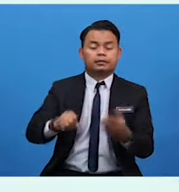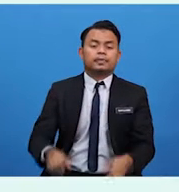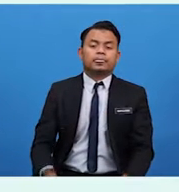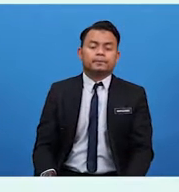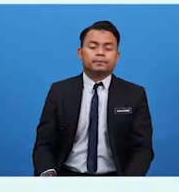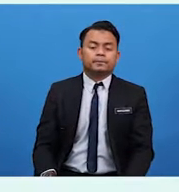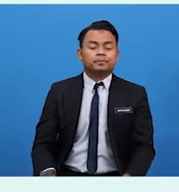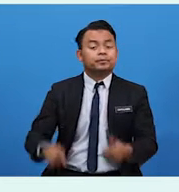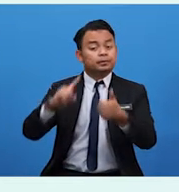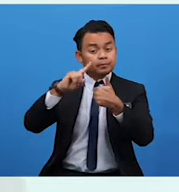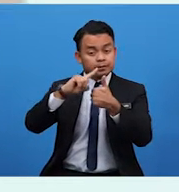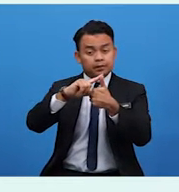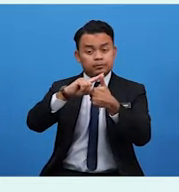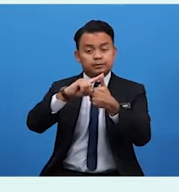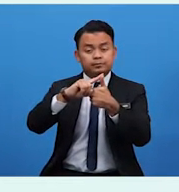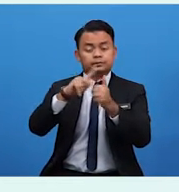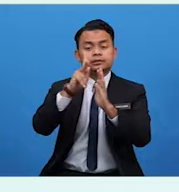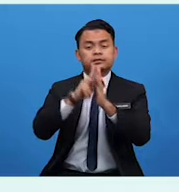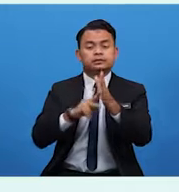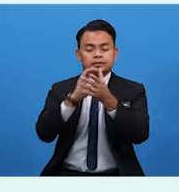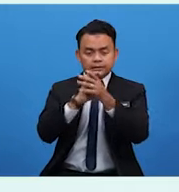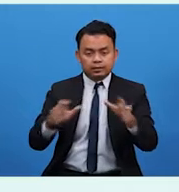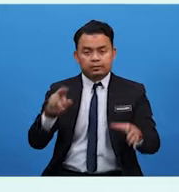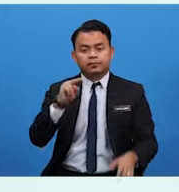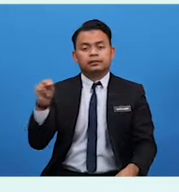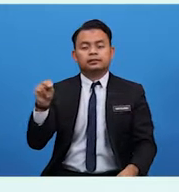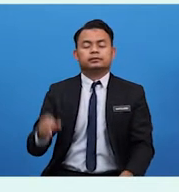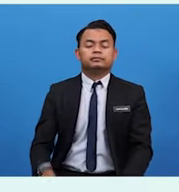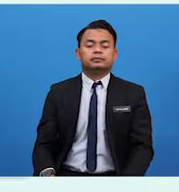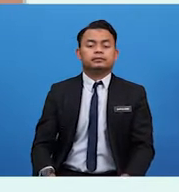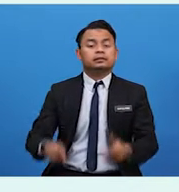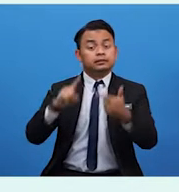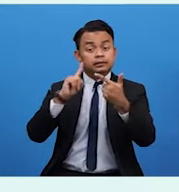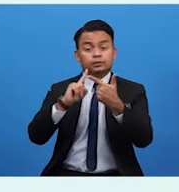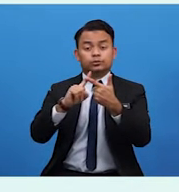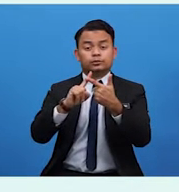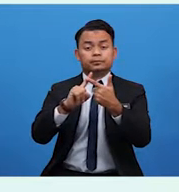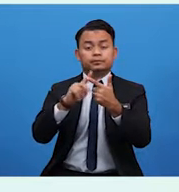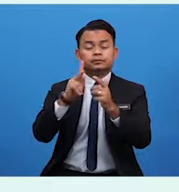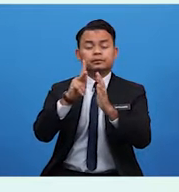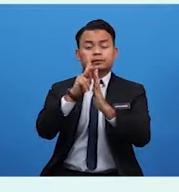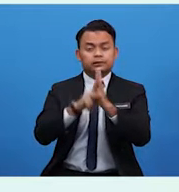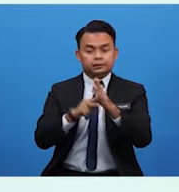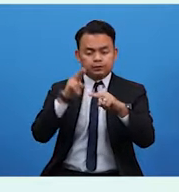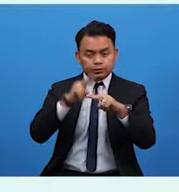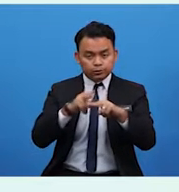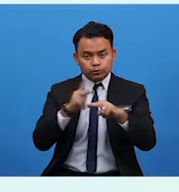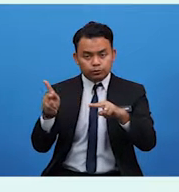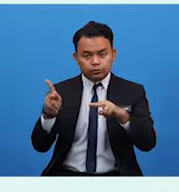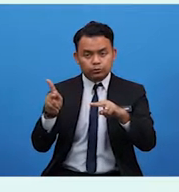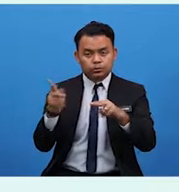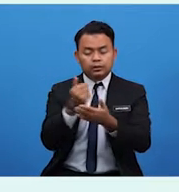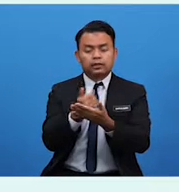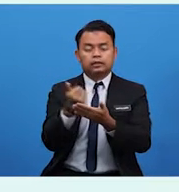aspek pertama ialah keselamatan. Aspek kedua ialah kedudukan peranti dalam